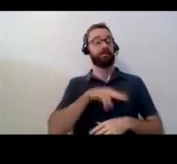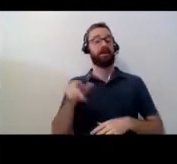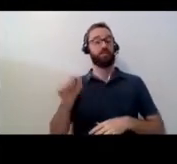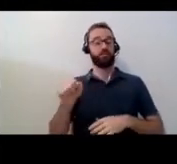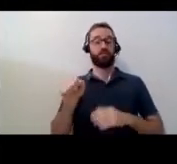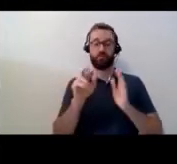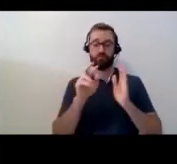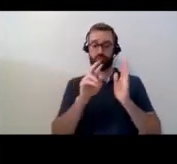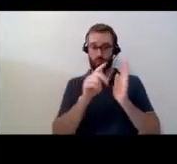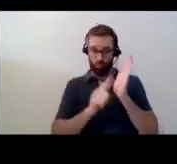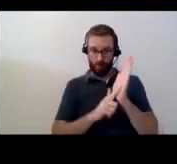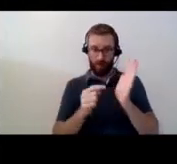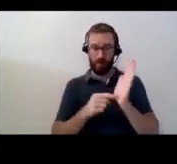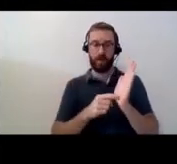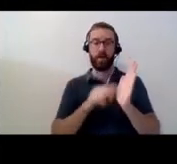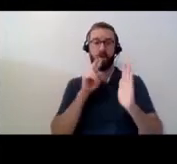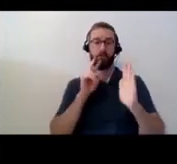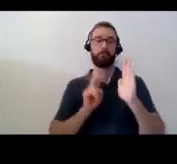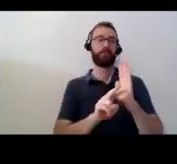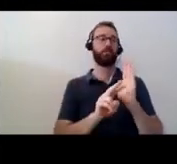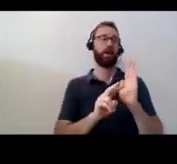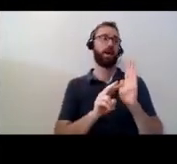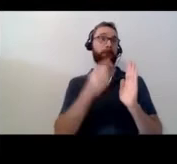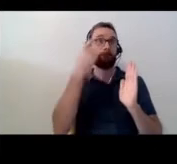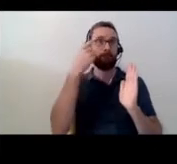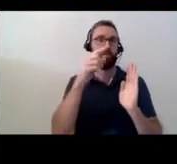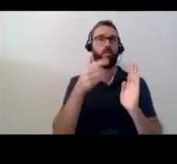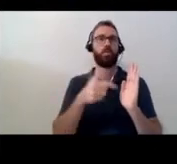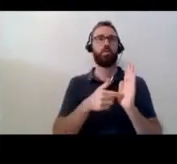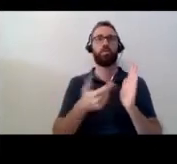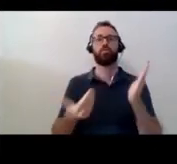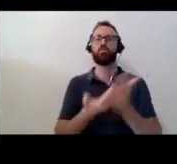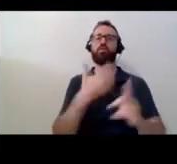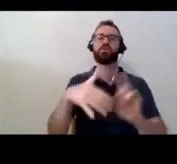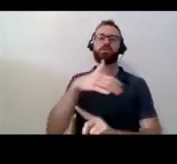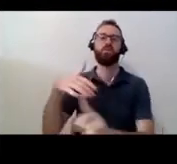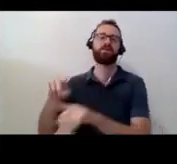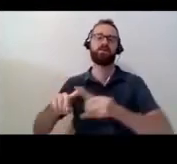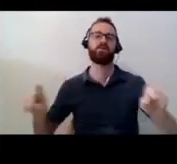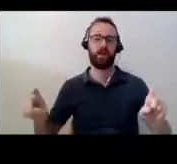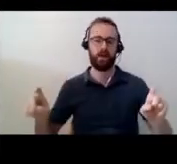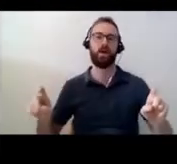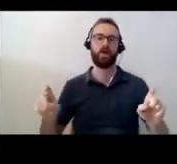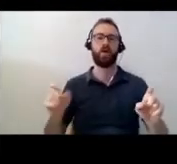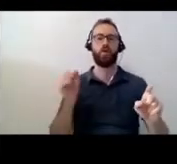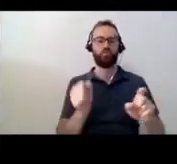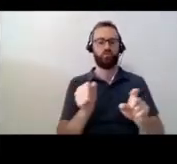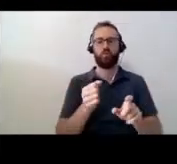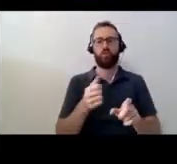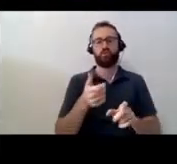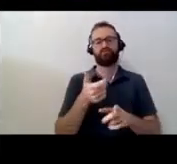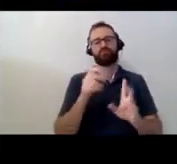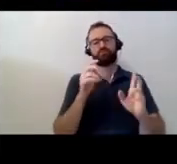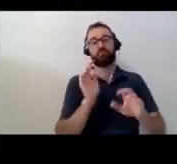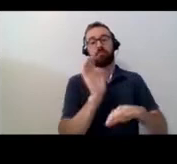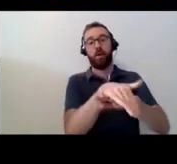prévoit des nouvelles situations dans lesquelles on pourrait mettre à mort un animal, mais c'est des